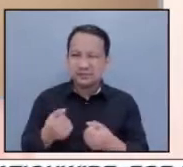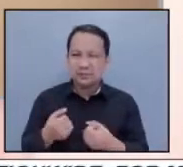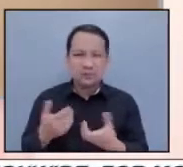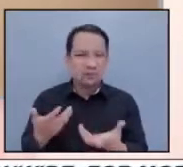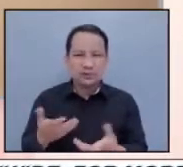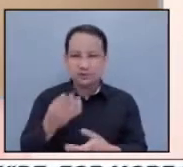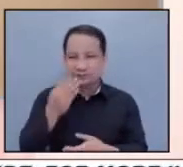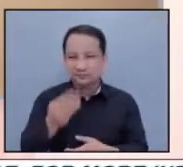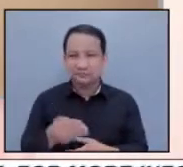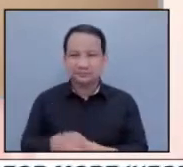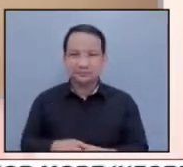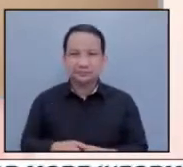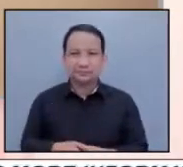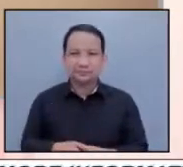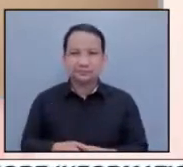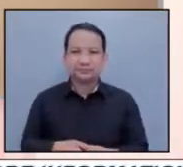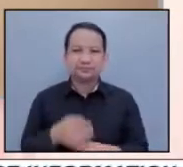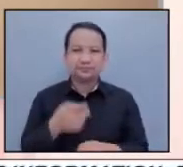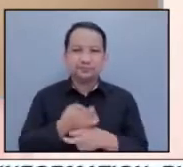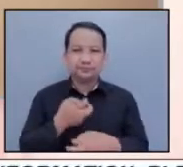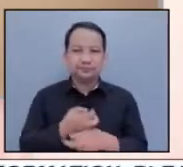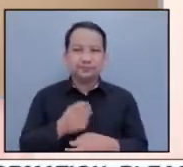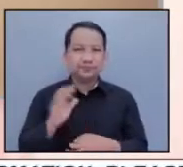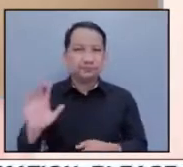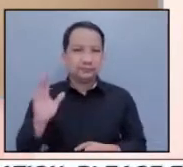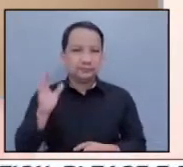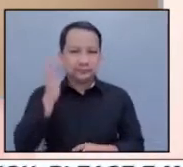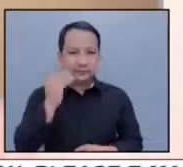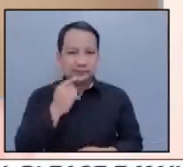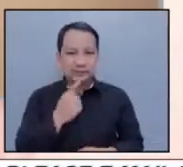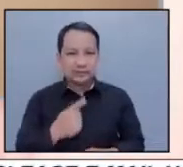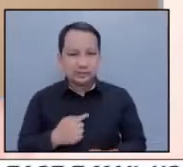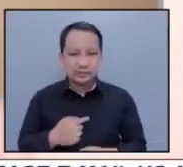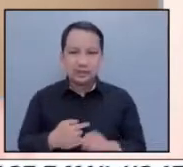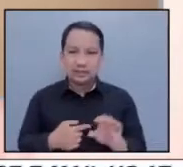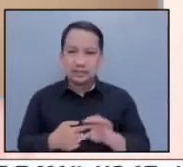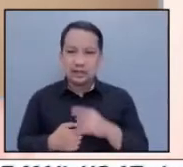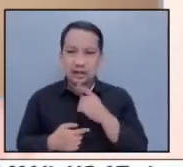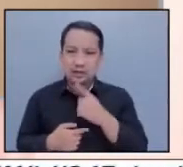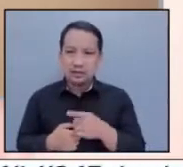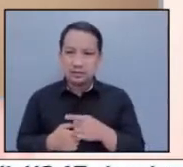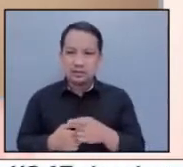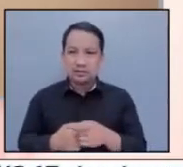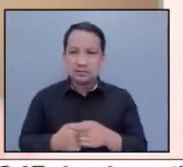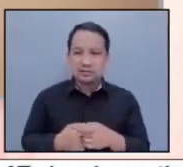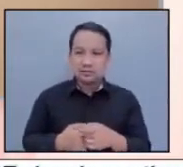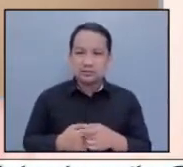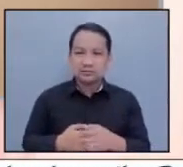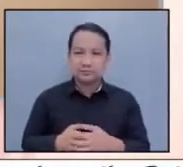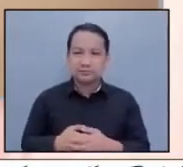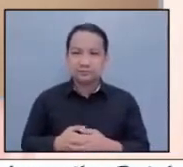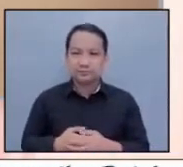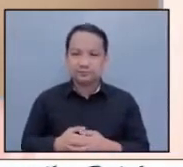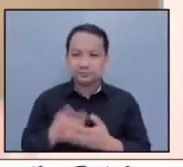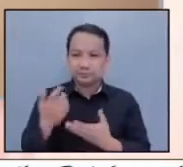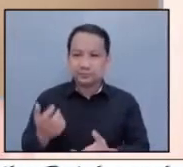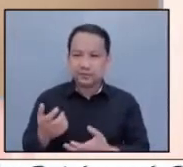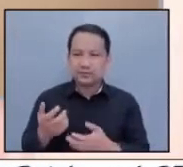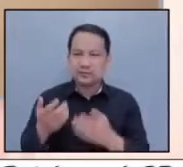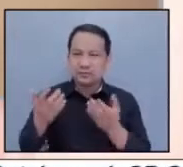Okay. Mahirap na po ako. Mahirap na po pag magano ko ng buhat po ako sa masakit po likod